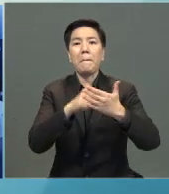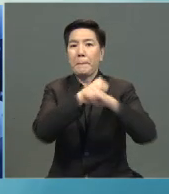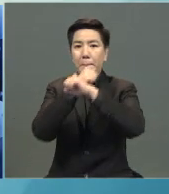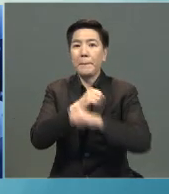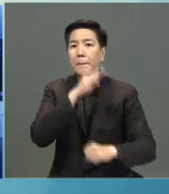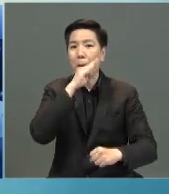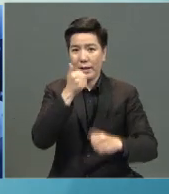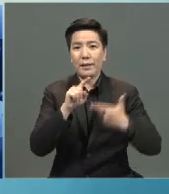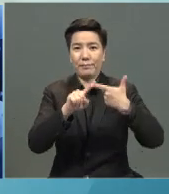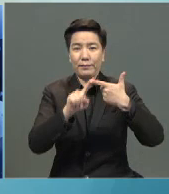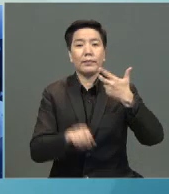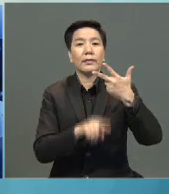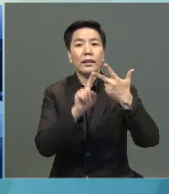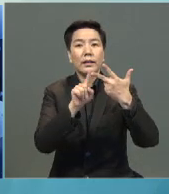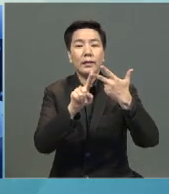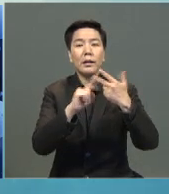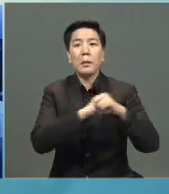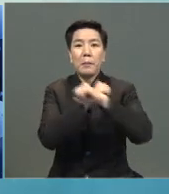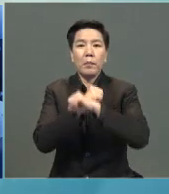อื่นที่เอามาปากแทนนะครับไม่ได้ละอ่านไม่ออกอ่านออกชั่วคิวอาร์โค้ดไทยชนะเท่านั้นนะครับเพราะฉะนั้นก็ต้องกันหรือคิวอาร์โค้ดพร้อมเรื่องที่3